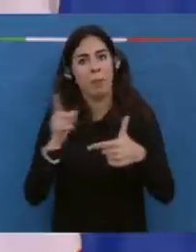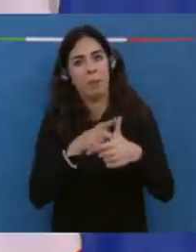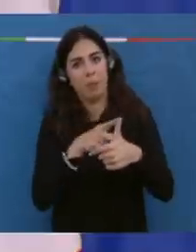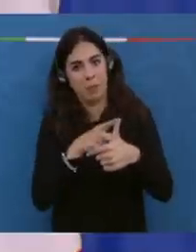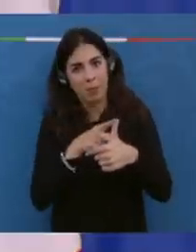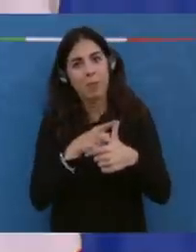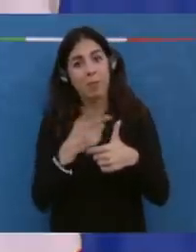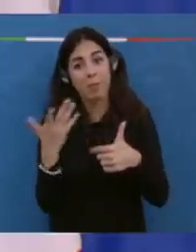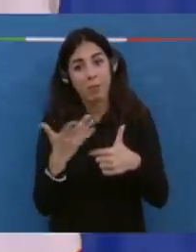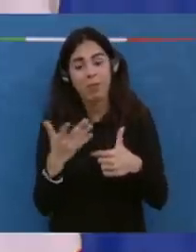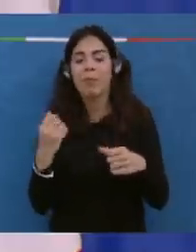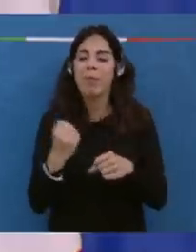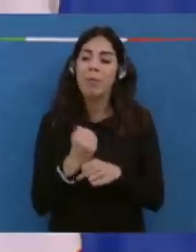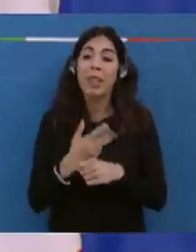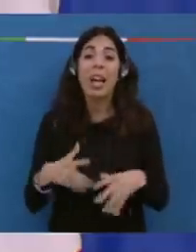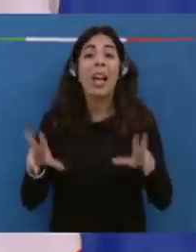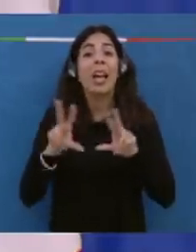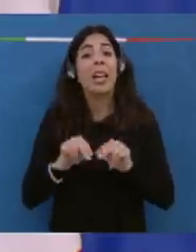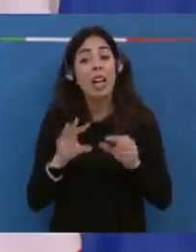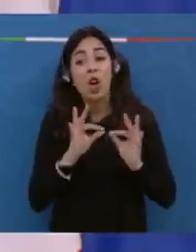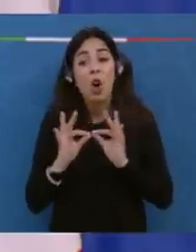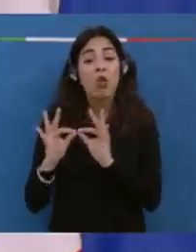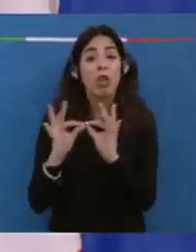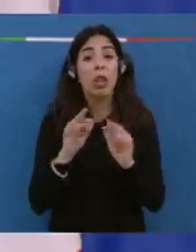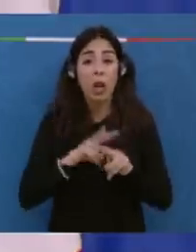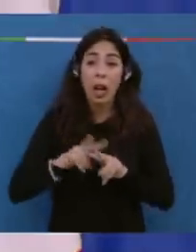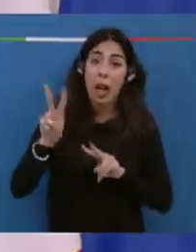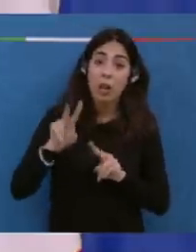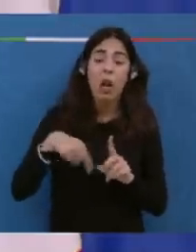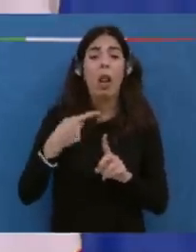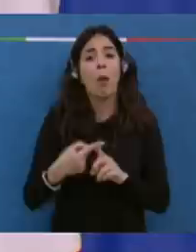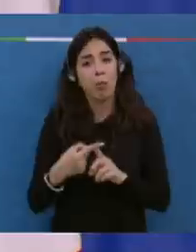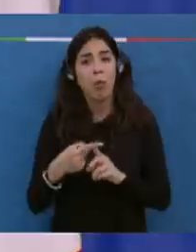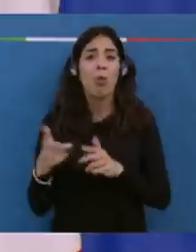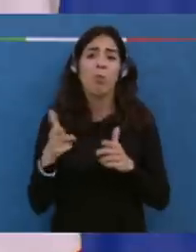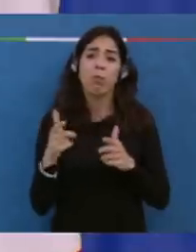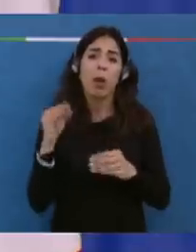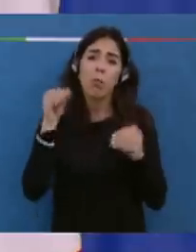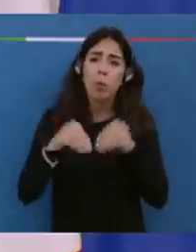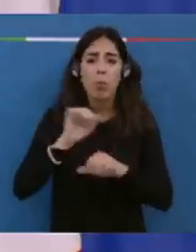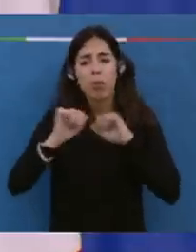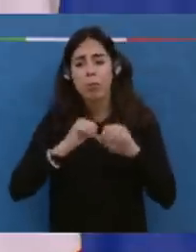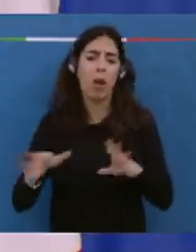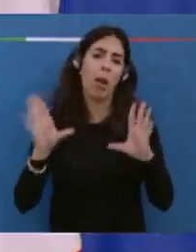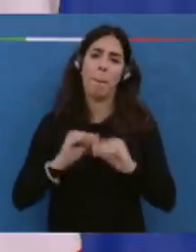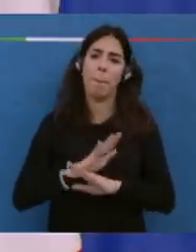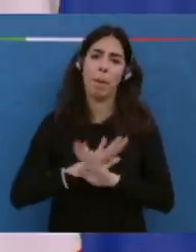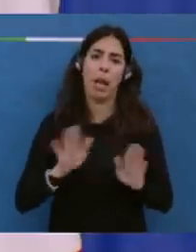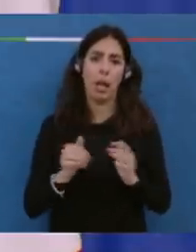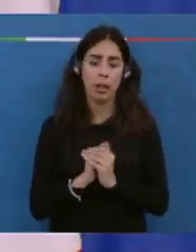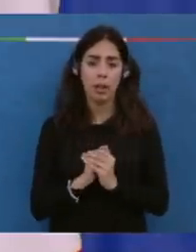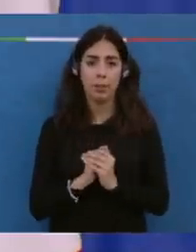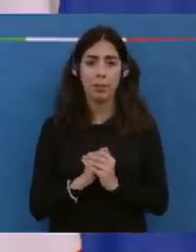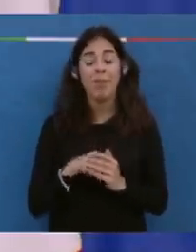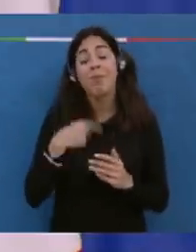riconciliazione nazionale e l'opera di cessate il fuoco infine ci siamo anche confrontati sui temi migratori